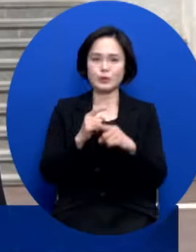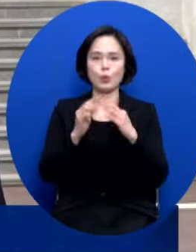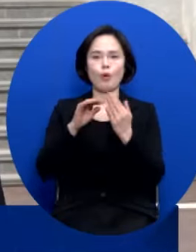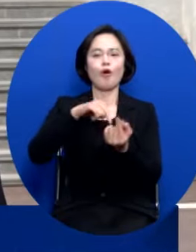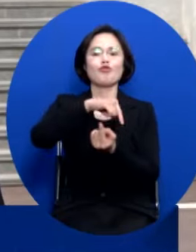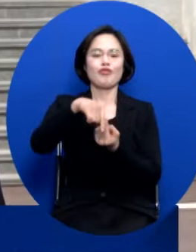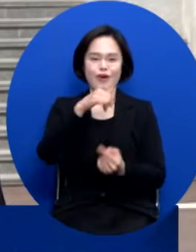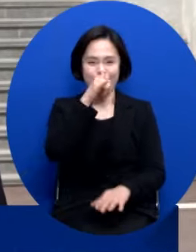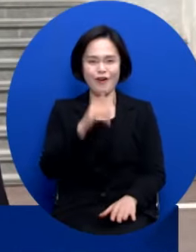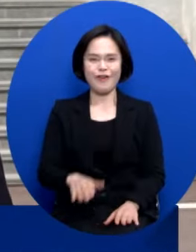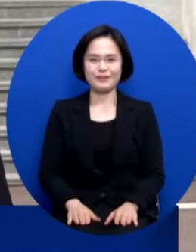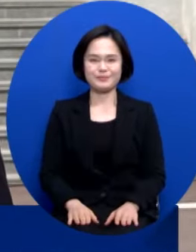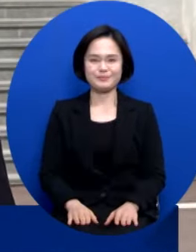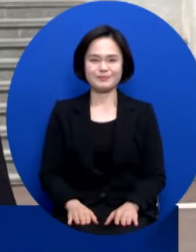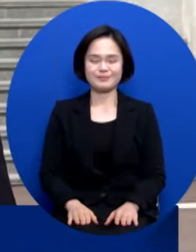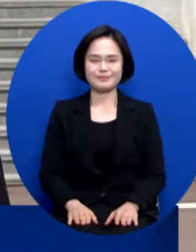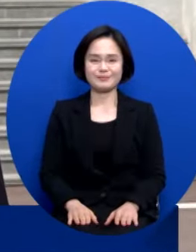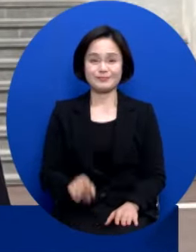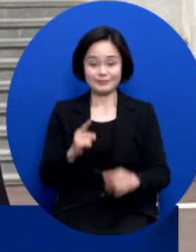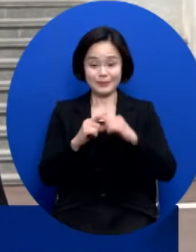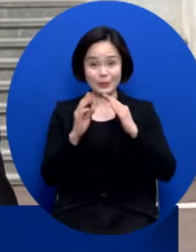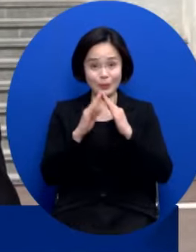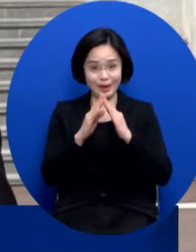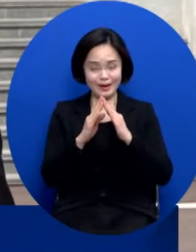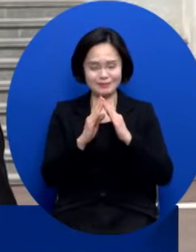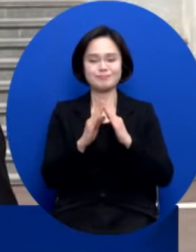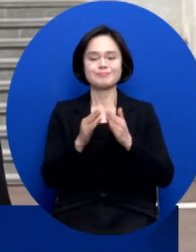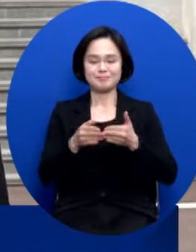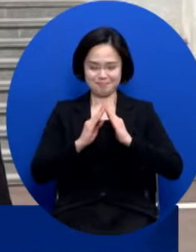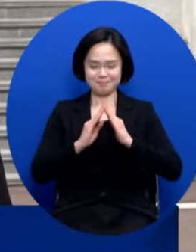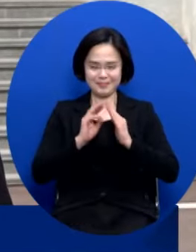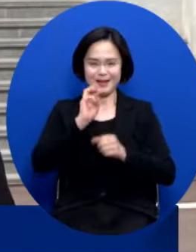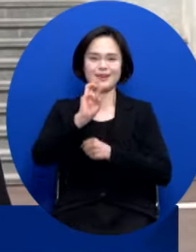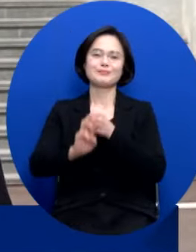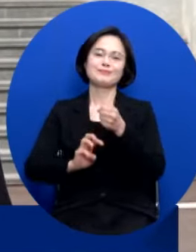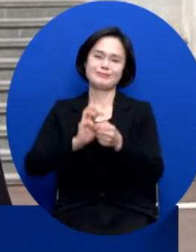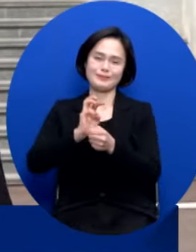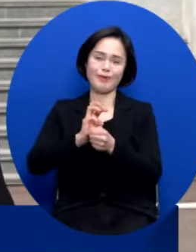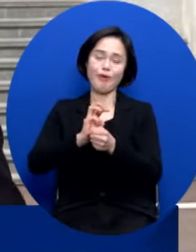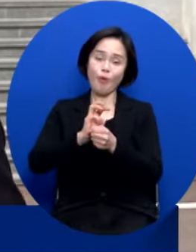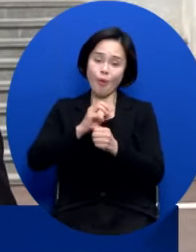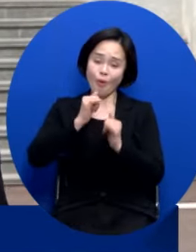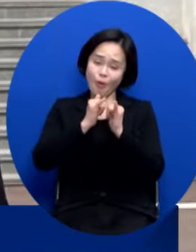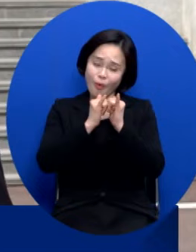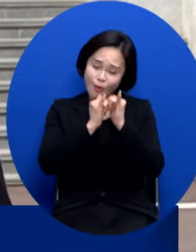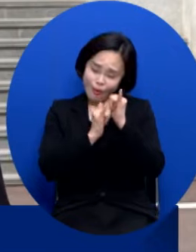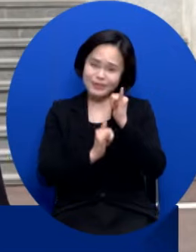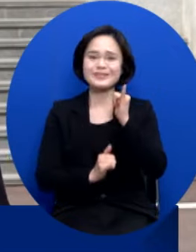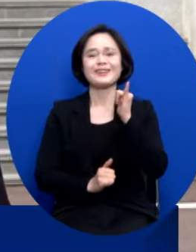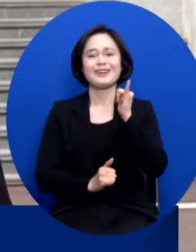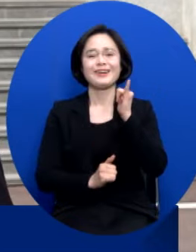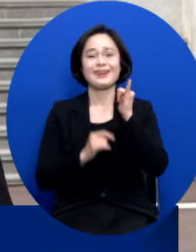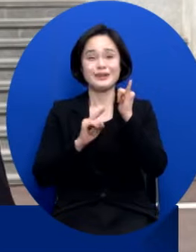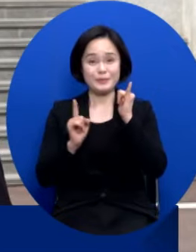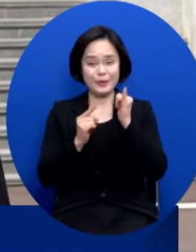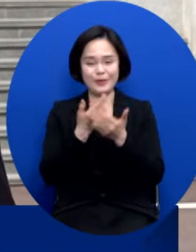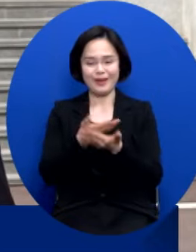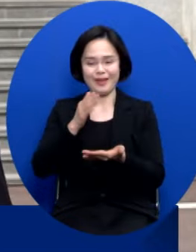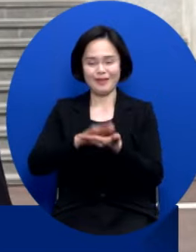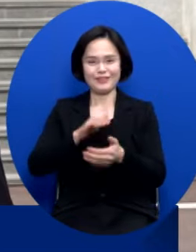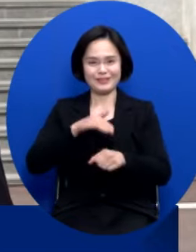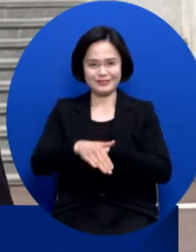백석대학교회의 30년 역사는 사실상 저희 교회와 학교 또 교단의 정체성인